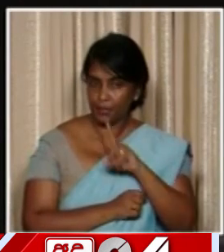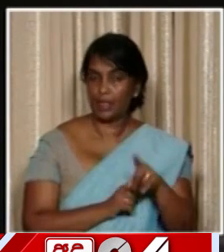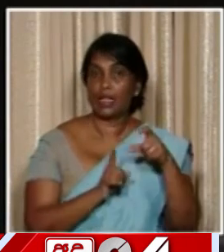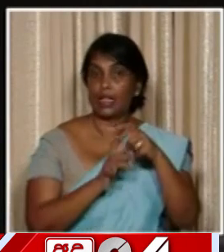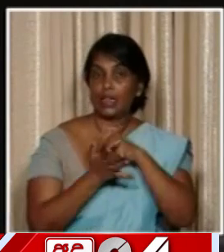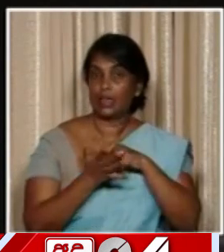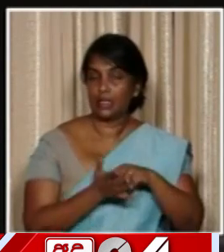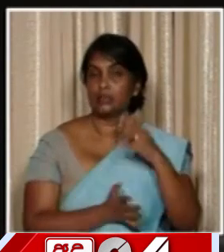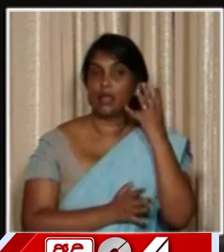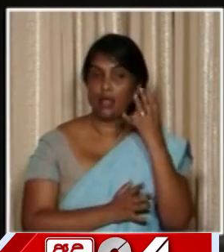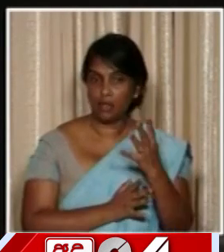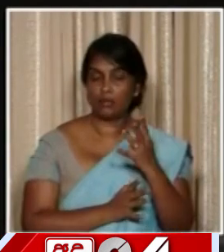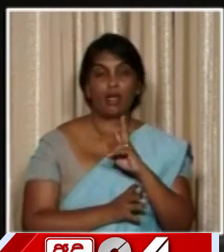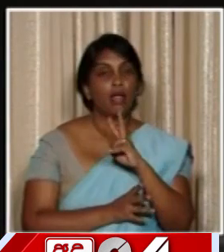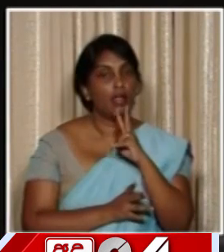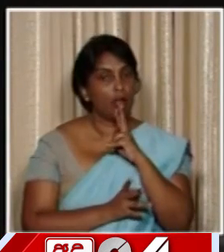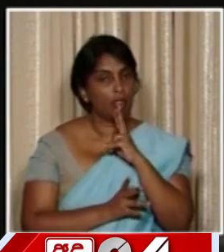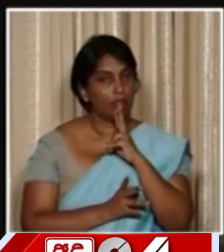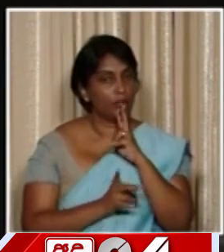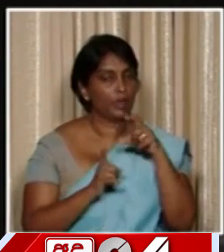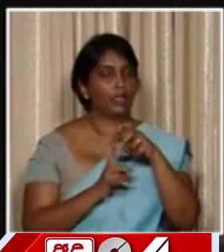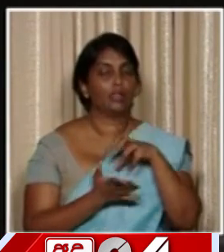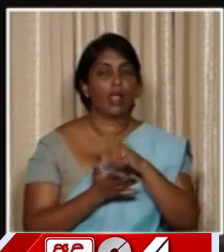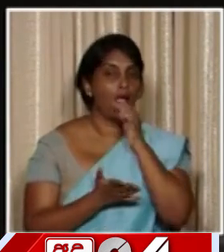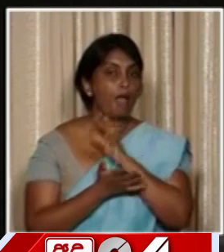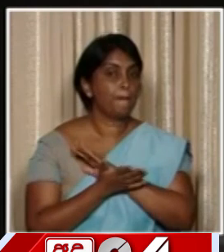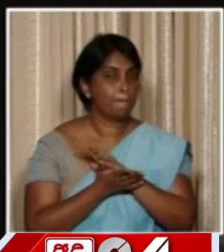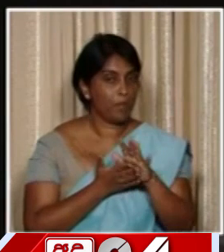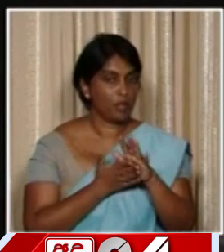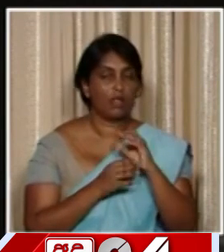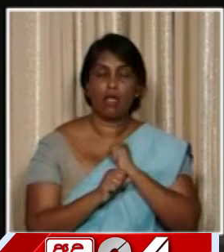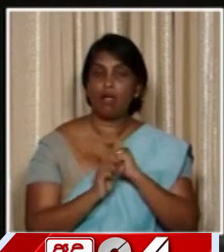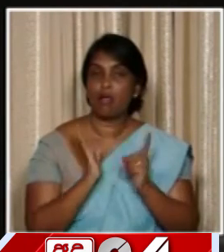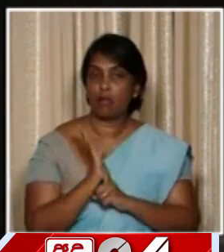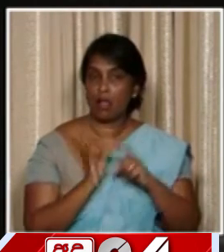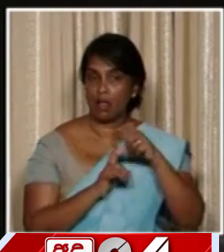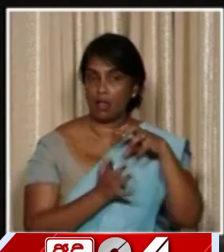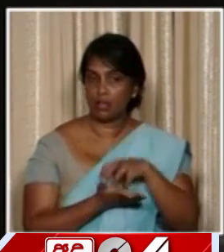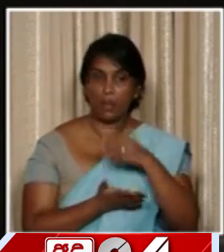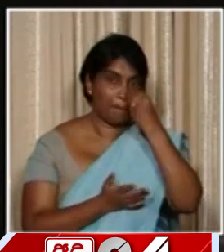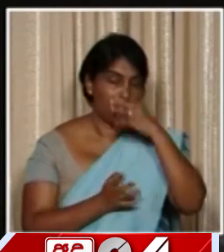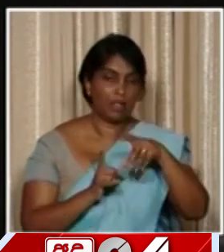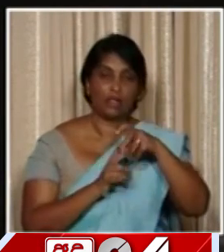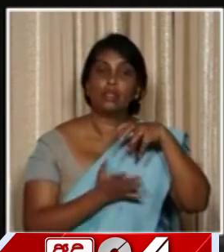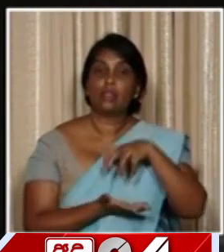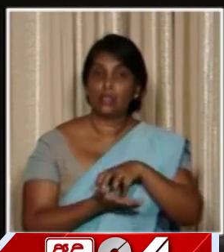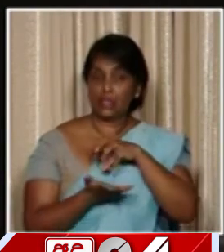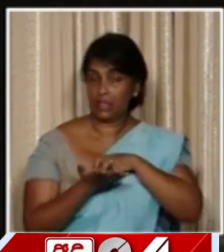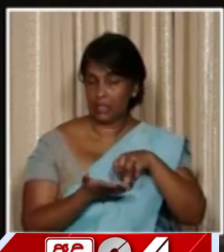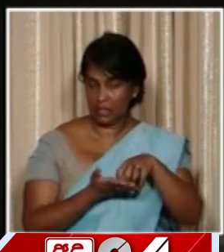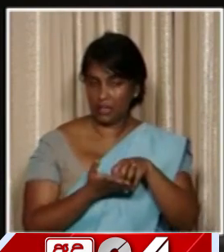දිස්ත්‍රික්ක හතරක් විශේෂම රත්නපුර දිස්ත්‍රික්කය හම්බන්තොට දිස්ත්‍රික්කය ගාල්ල දිස්ත්‍රික්කය මාතර දිස්ත්‍රික්කය කියන